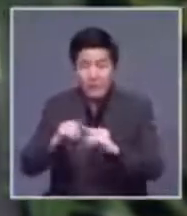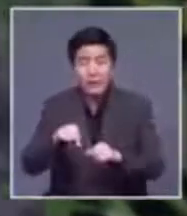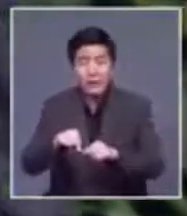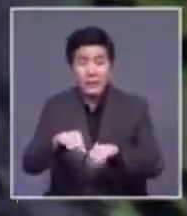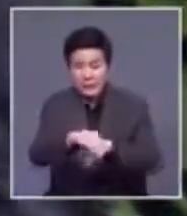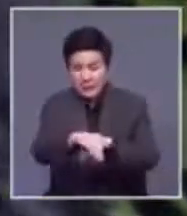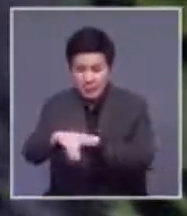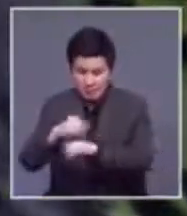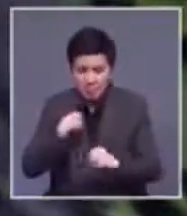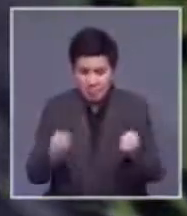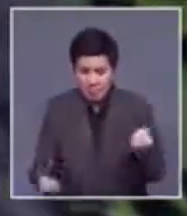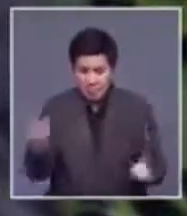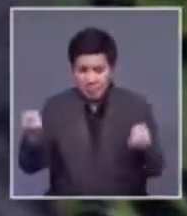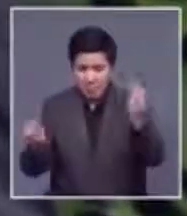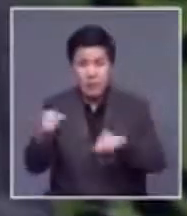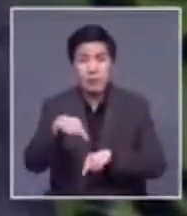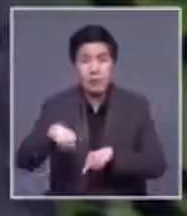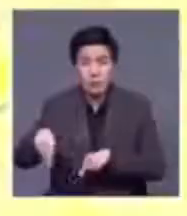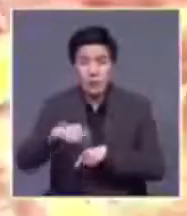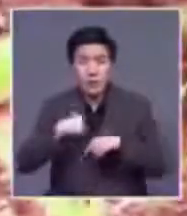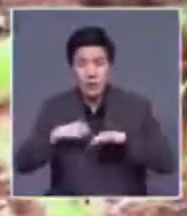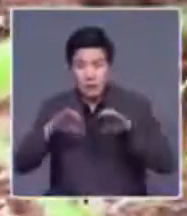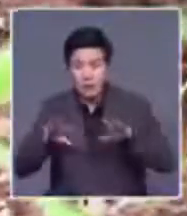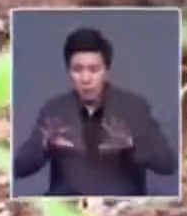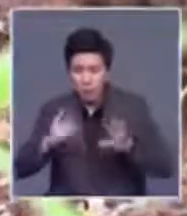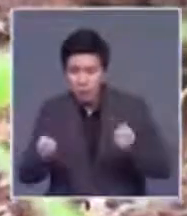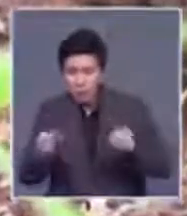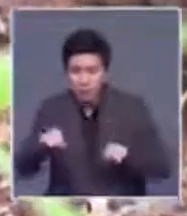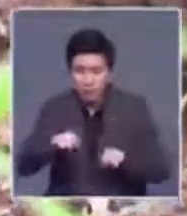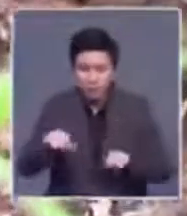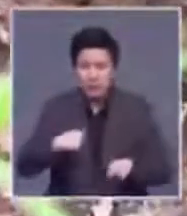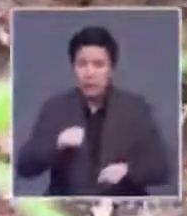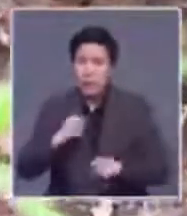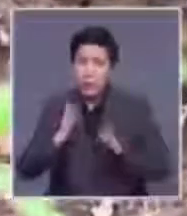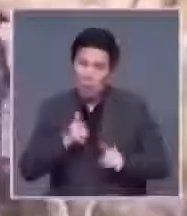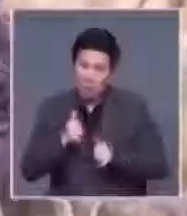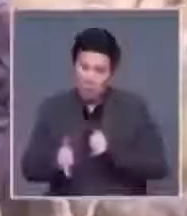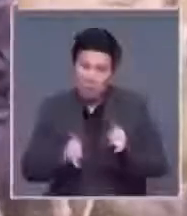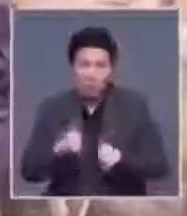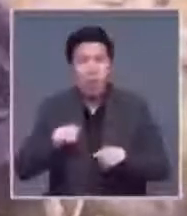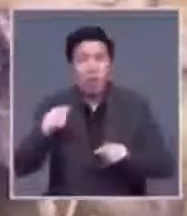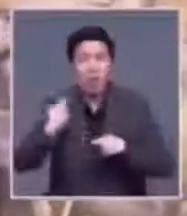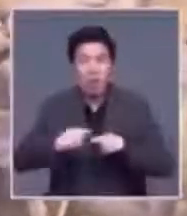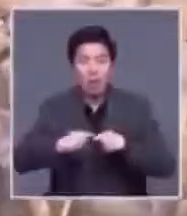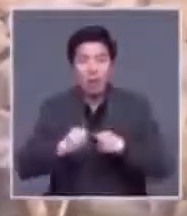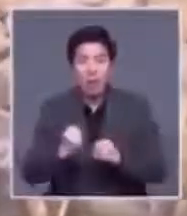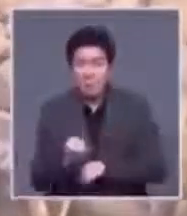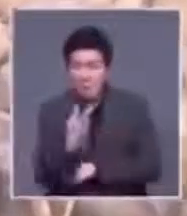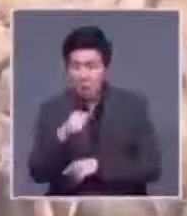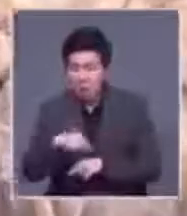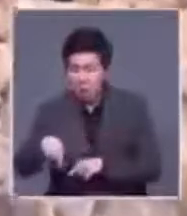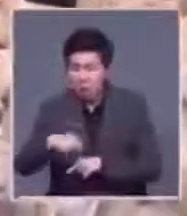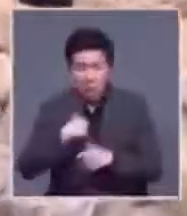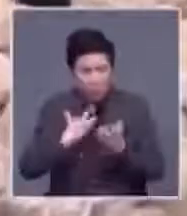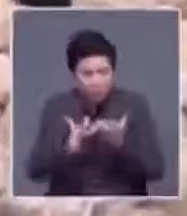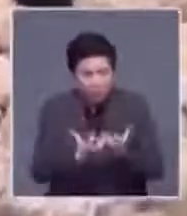ใกล้เคียงก็จะมีป่าอยู่งั้นการที่ภาครัฐจะเข้าไปดูแลป่าตรงนี้เราก็คงไม่มีกำลังขนาดนั้นแล้วในป่านั้นมันมีทรัพยากรมหา